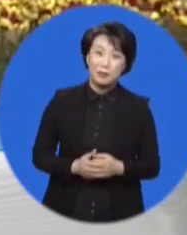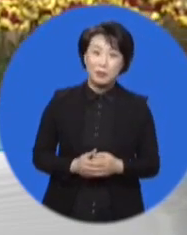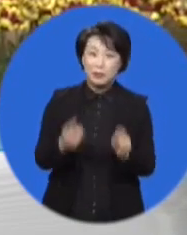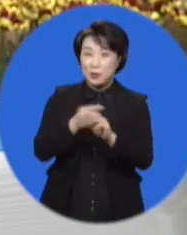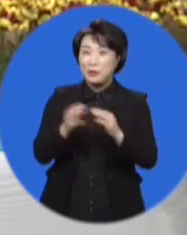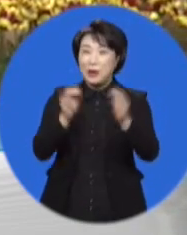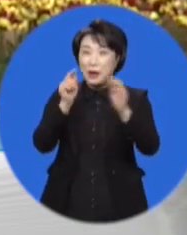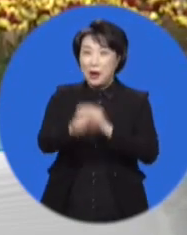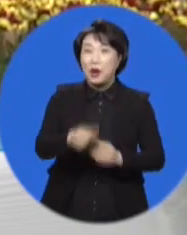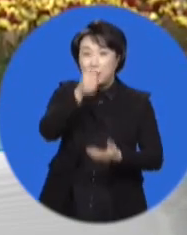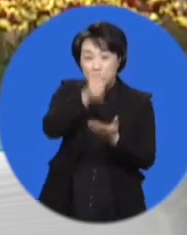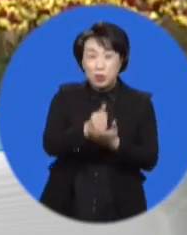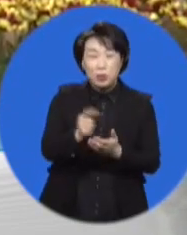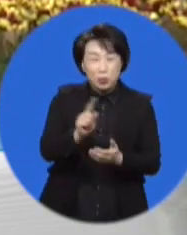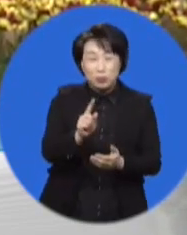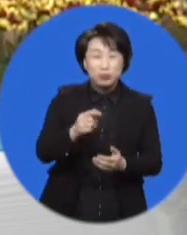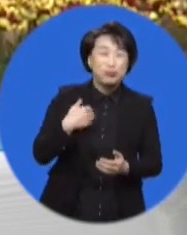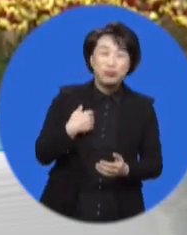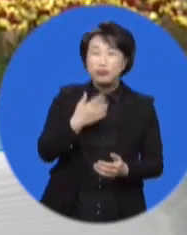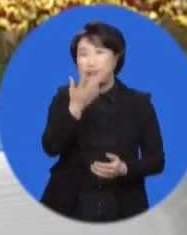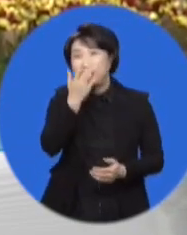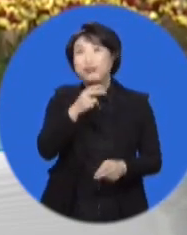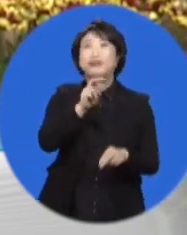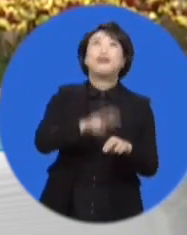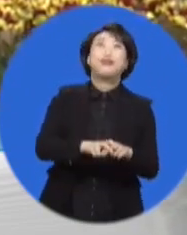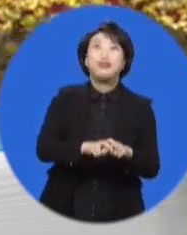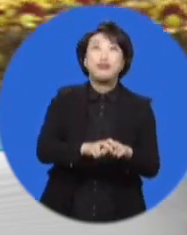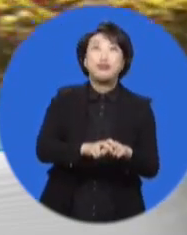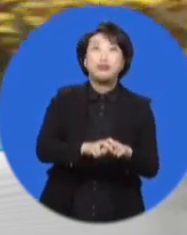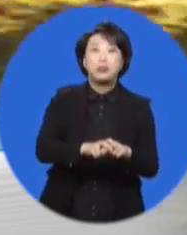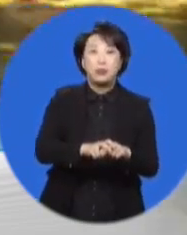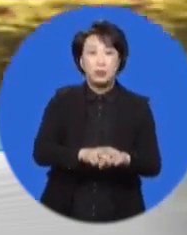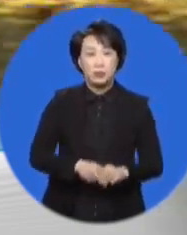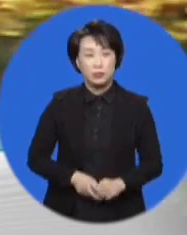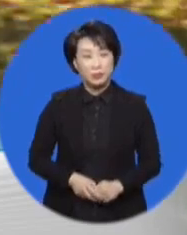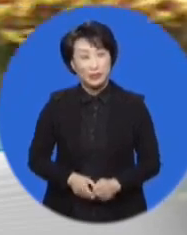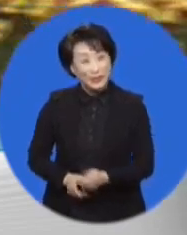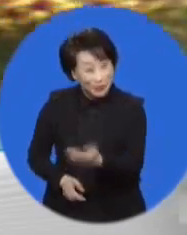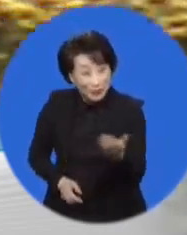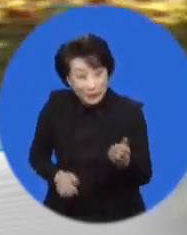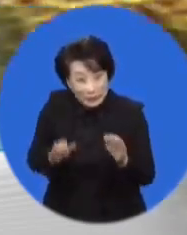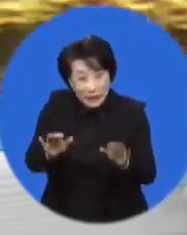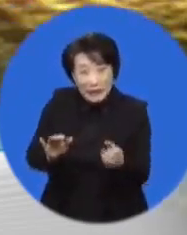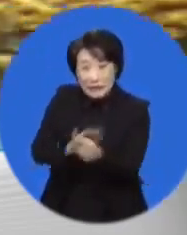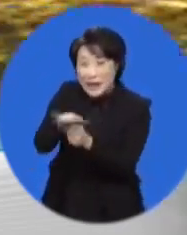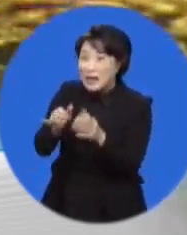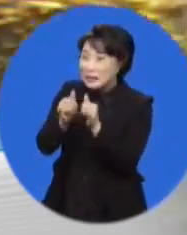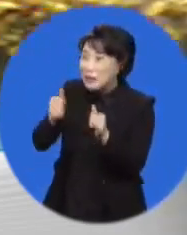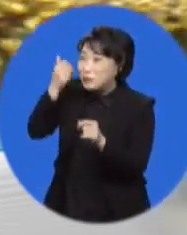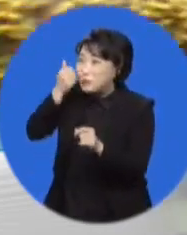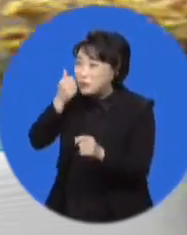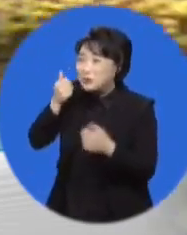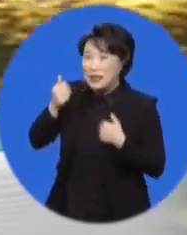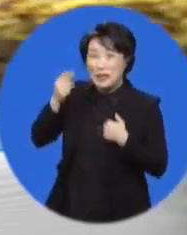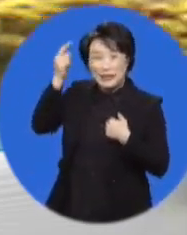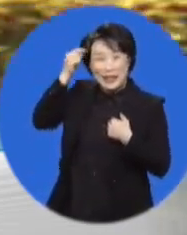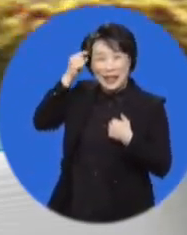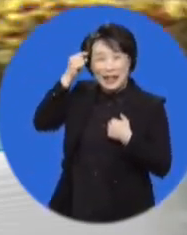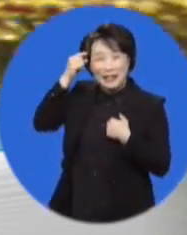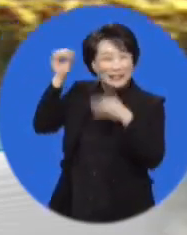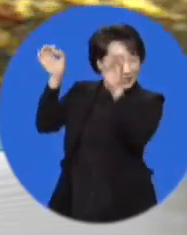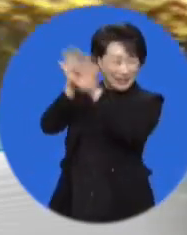교회 와서 죄가 죄인지를 몰라. 여러분, 사랑하는 사람은 절대 내